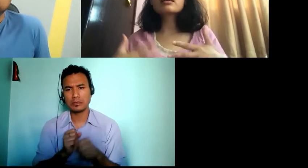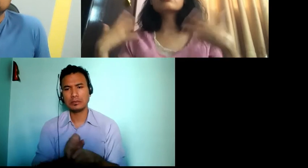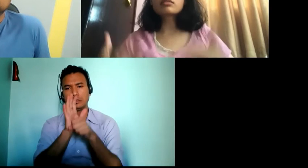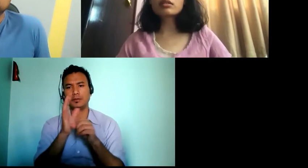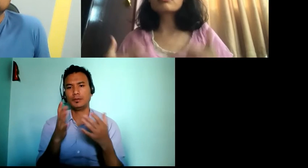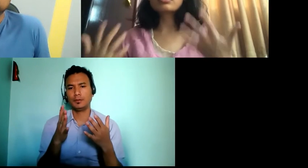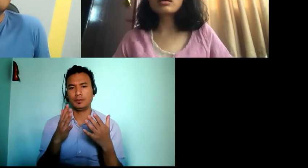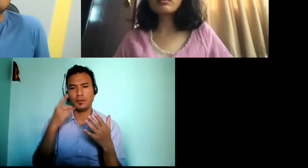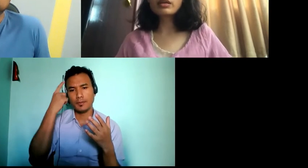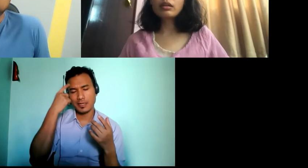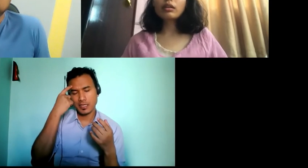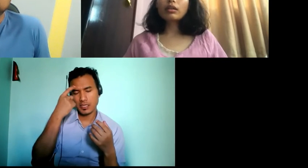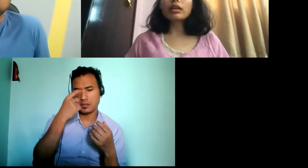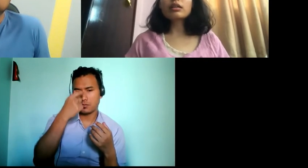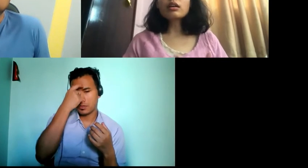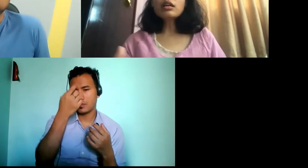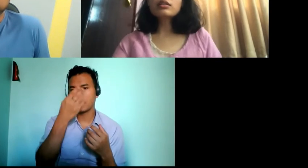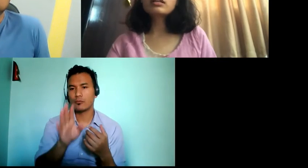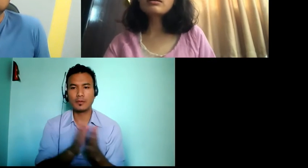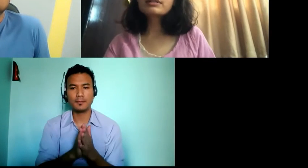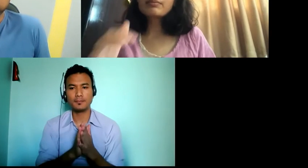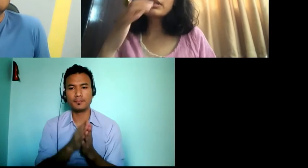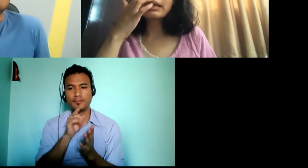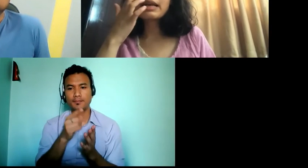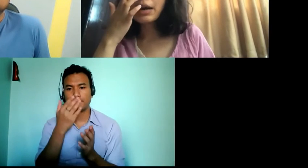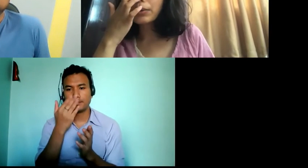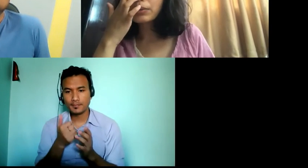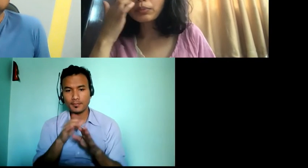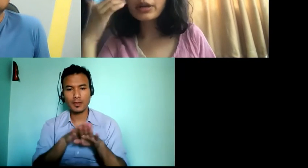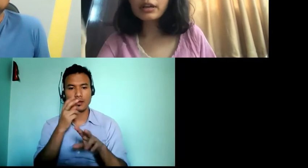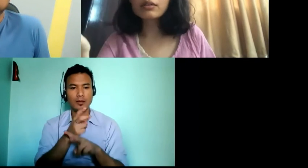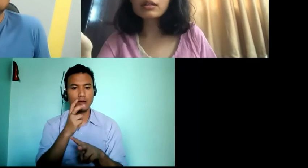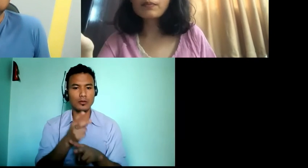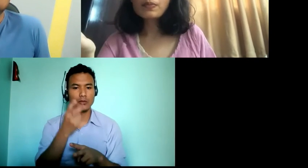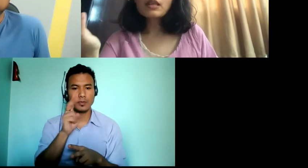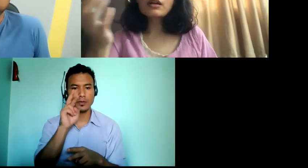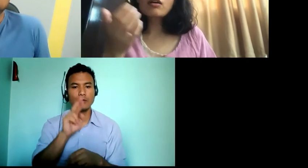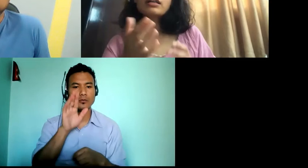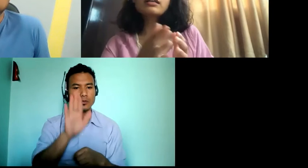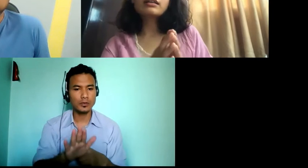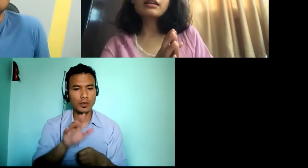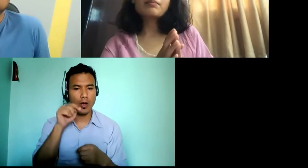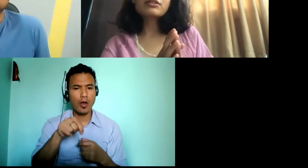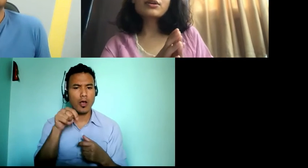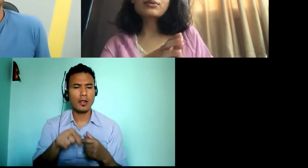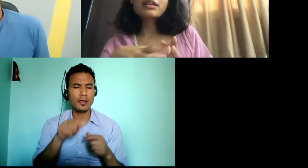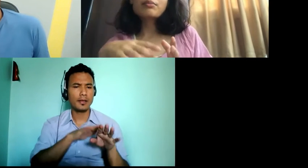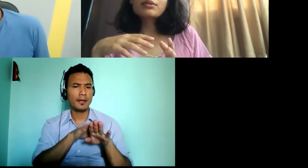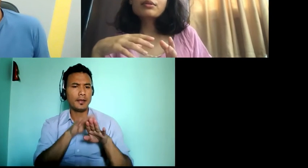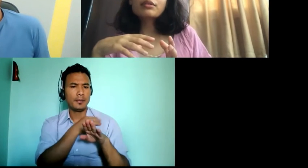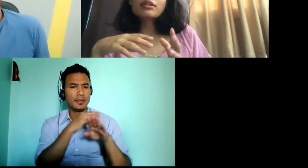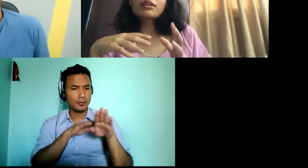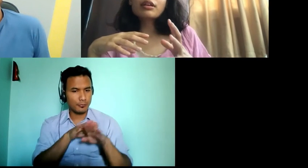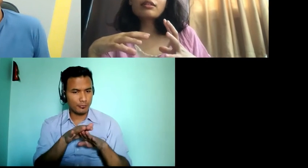मेन्टली एक्जस्टेड हुन्छ कि एकदमै होइन. सो त्यसले गर्दा पनि धेरै गाह्रो भइरहेको छ. अनि अहिले धेरै मान्छेहरू चाहिँ